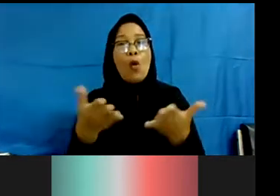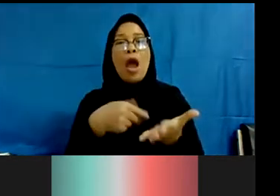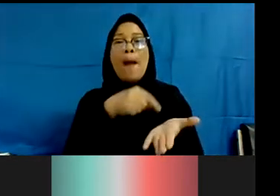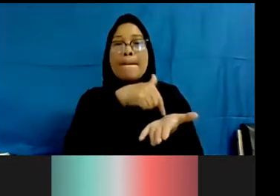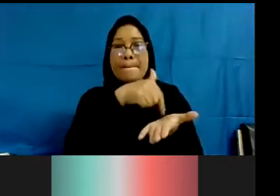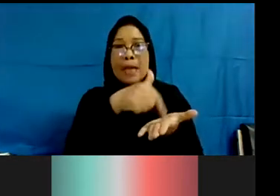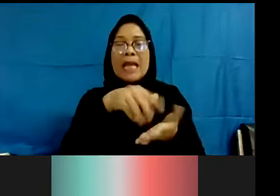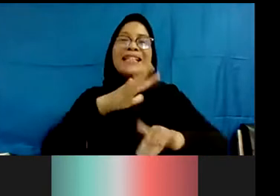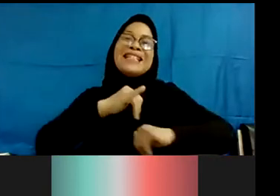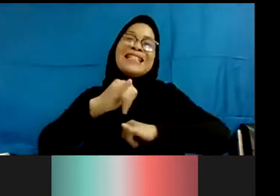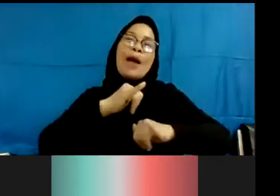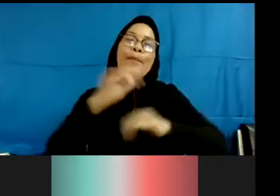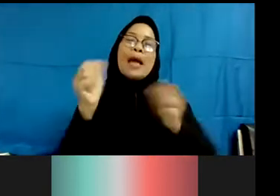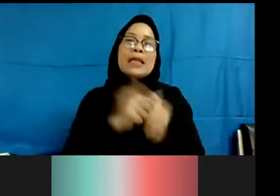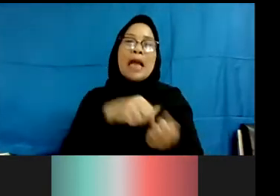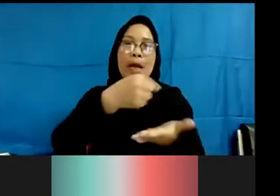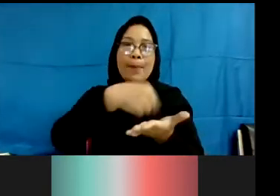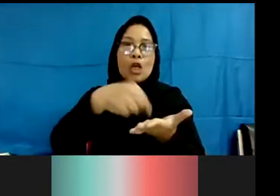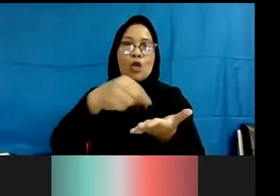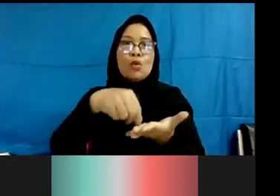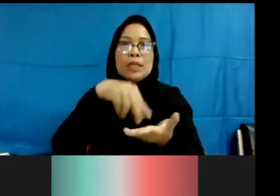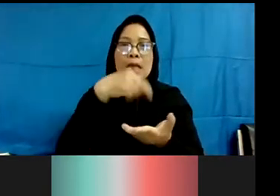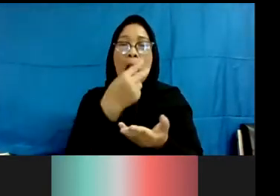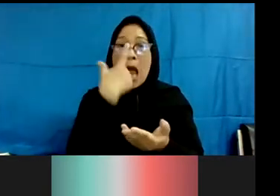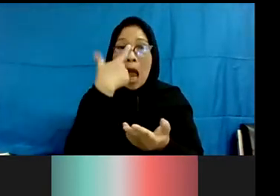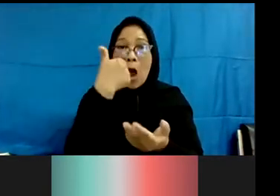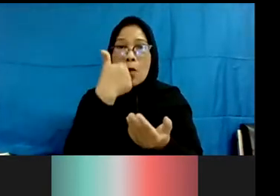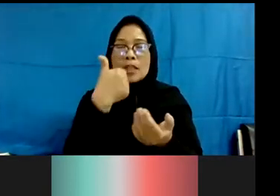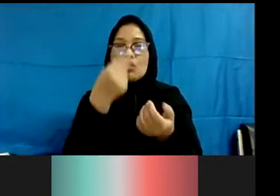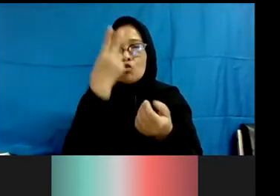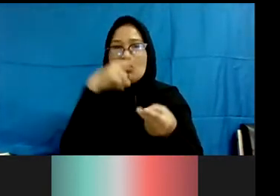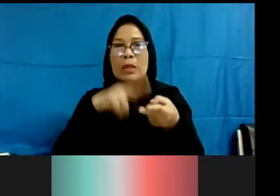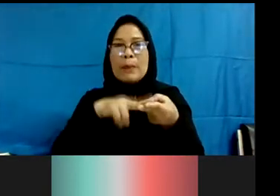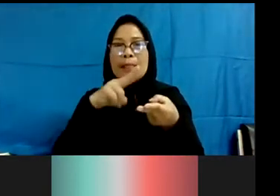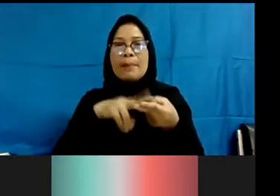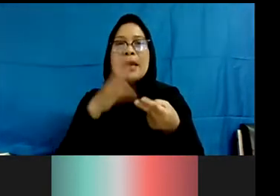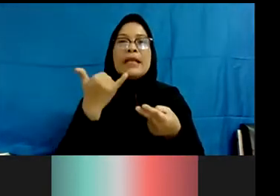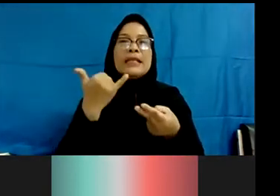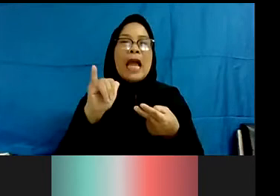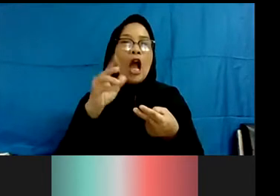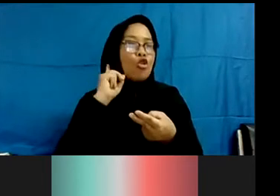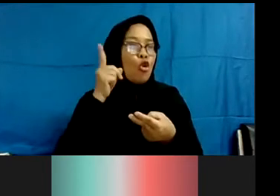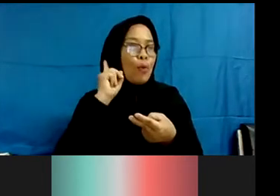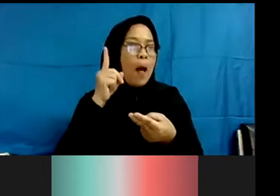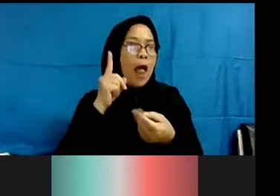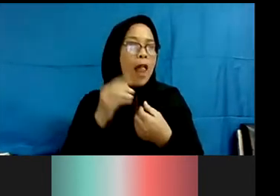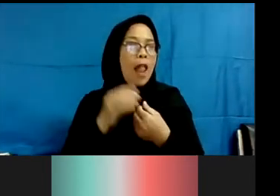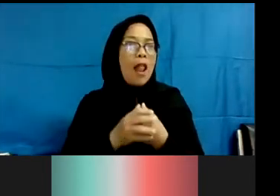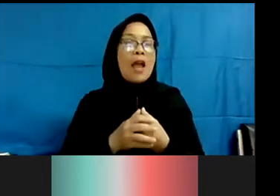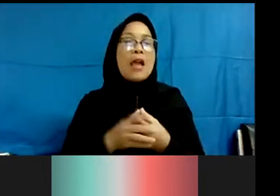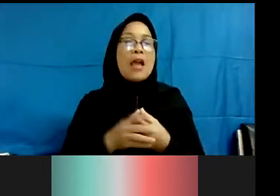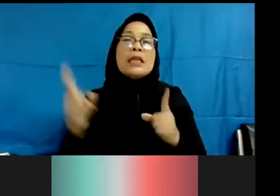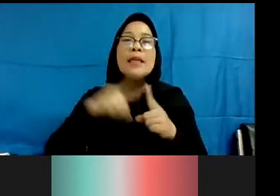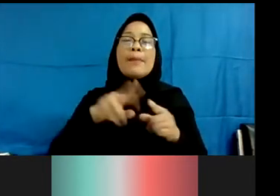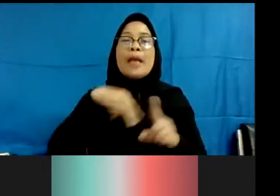sama seperti menulis awas bagi teman-teman yang sighted person atau yang berpenglihatan gitu ya. Jadi sampai kapanpun